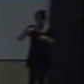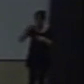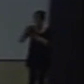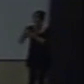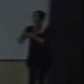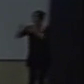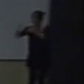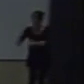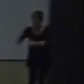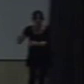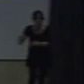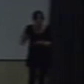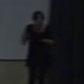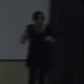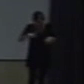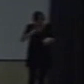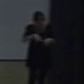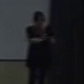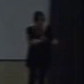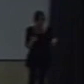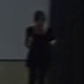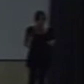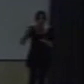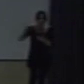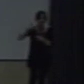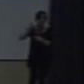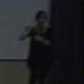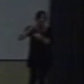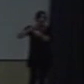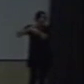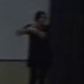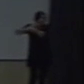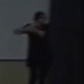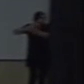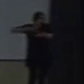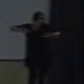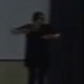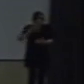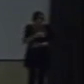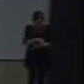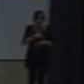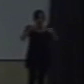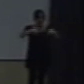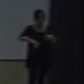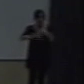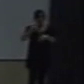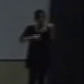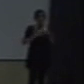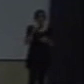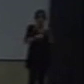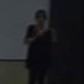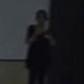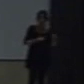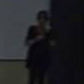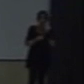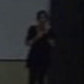Països Catalans hi ha hagut sempre, doncs, si mirem per exemple el gran periodisme que es feia aquí al principi, no? Amb la Veu de Catalunya o